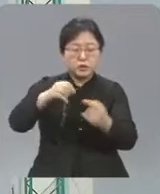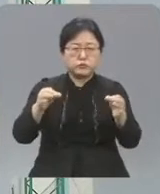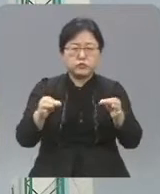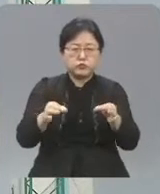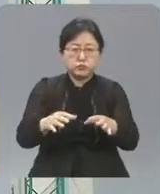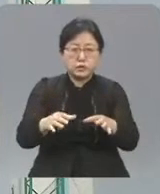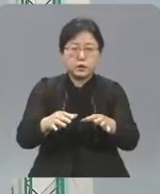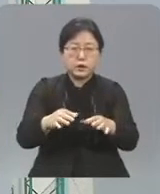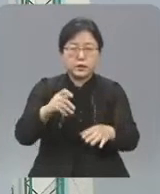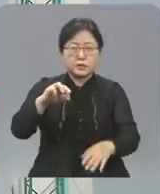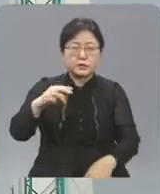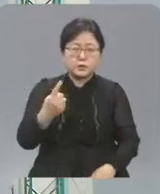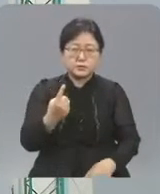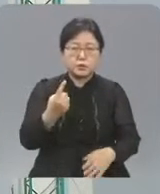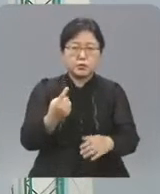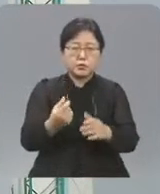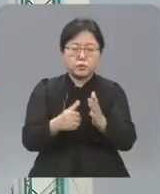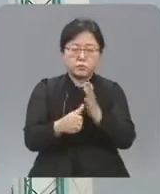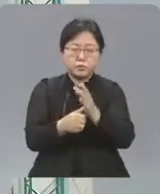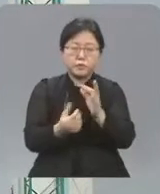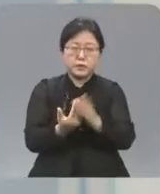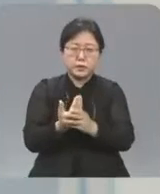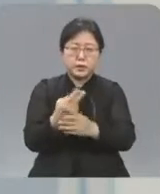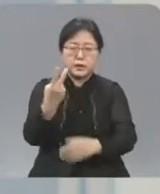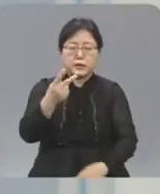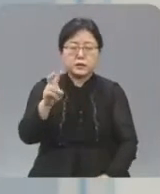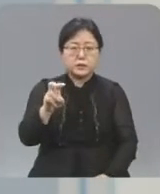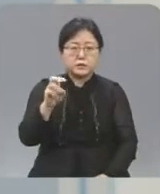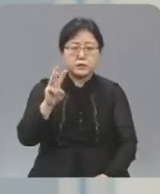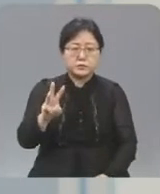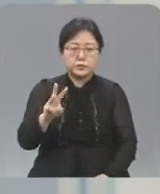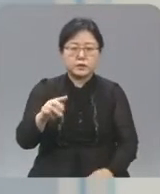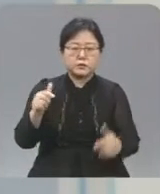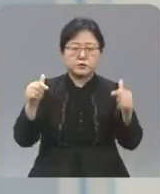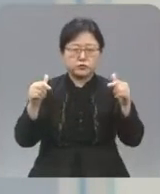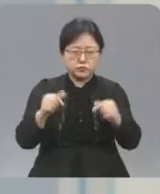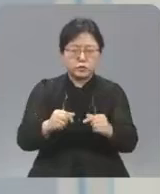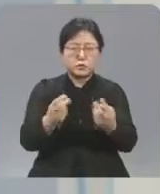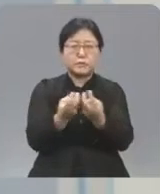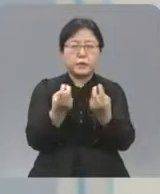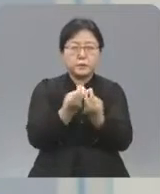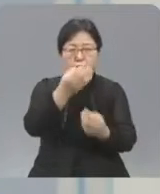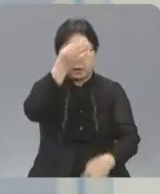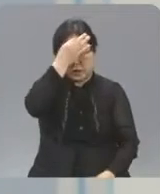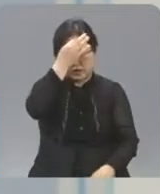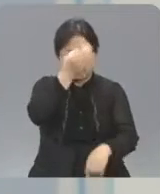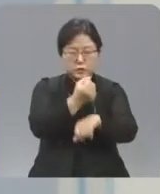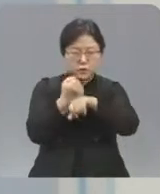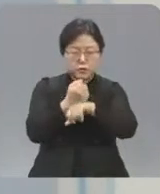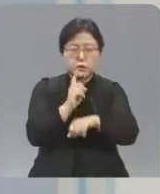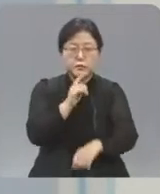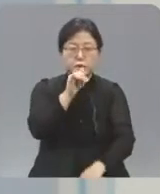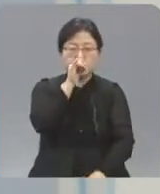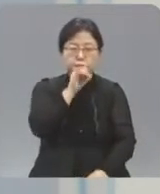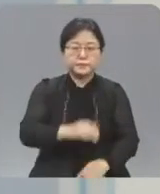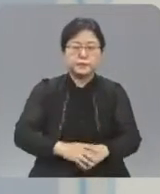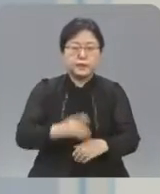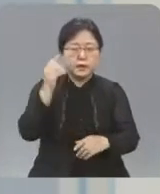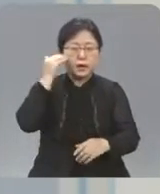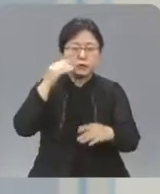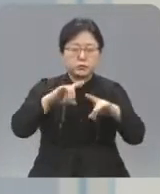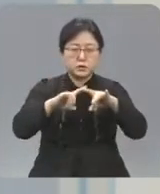일시적으로 질소산화물 등이 발생한다며 오는 2023년까지 이를 저감할 수 있는 기술을 개발하겠다고 밝혔습니다.